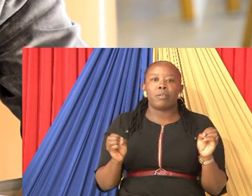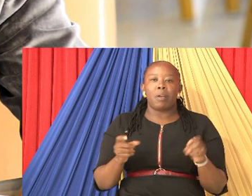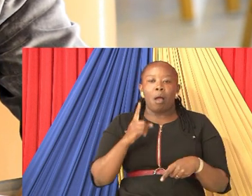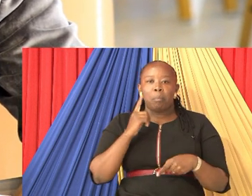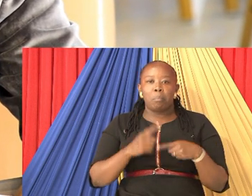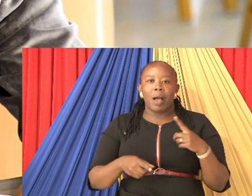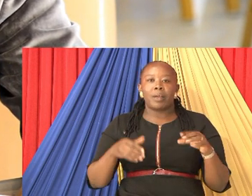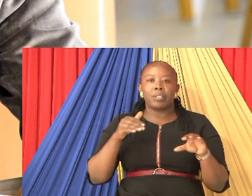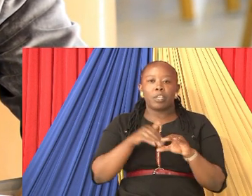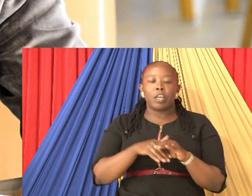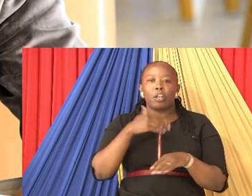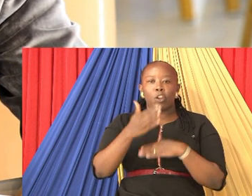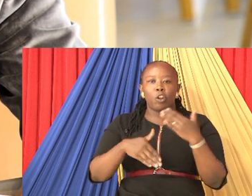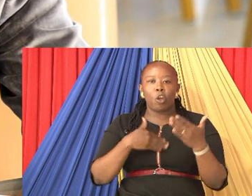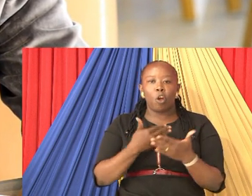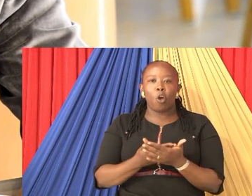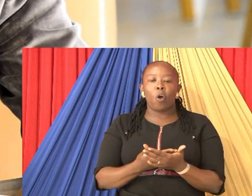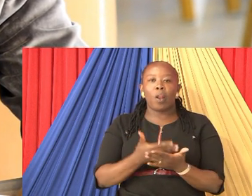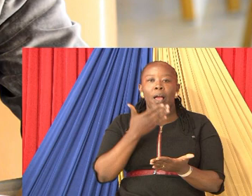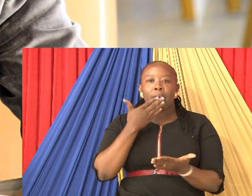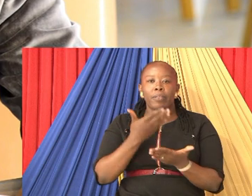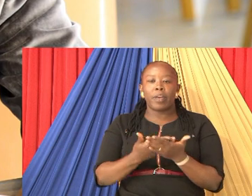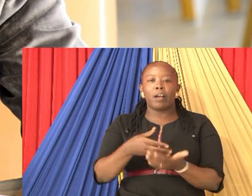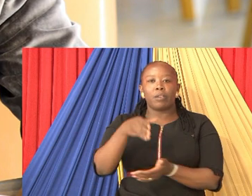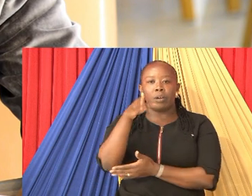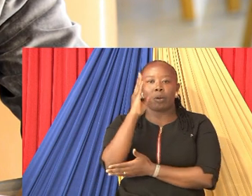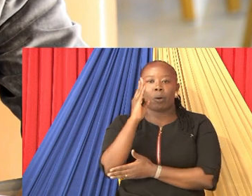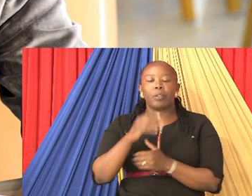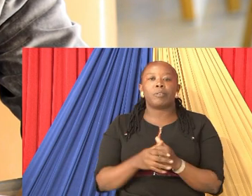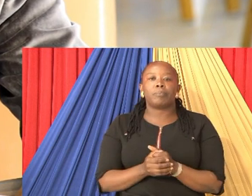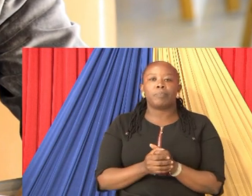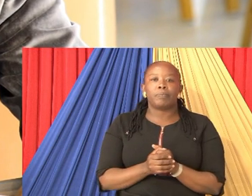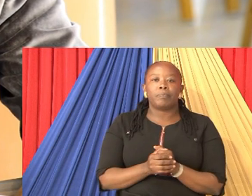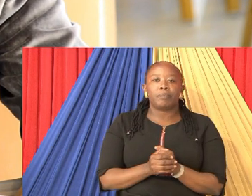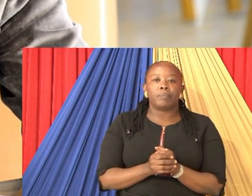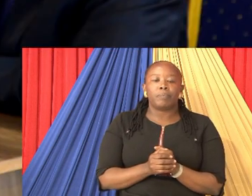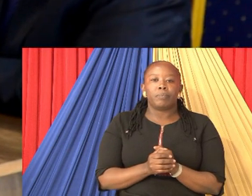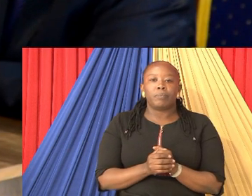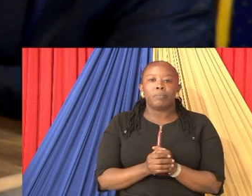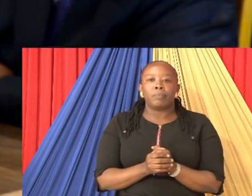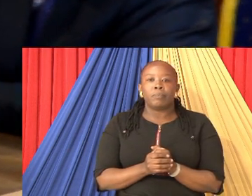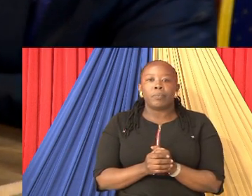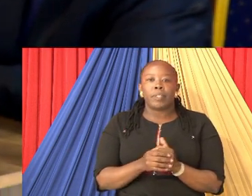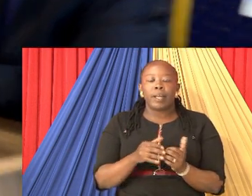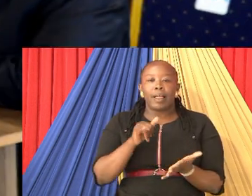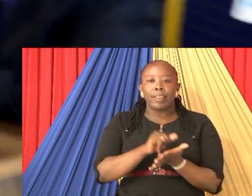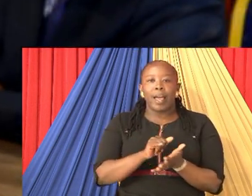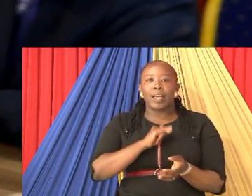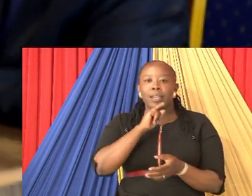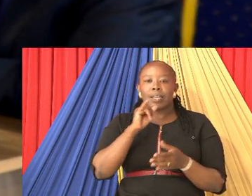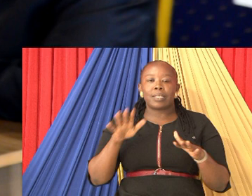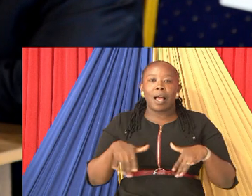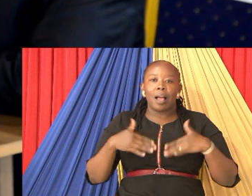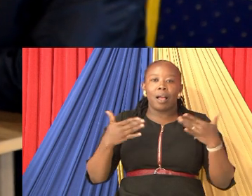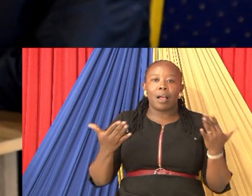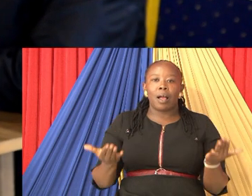yote tunaambiwa tumshukuru Mungu. Na Yesu hivyo ndivyo ilivyokuwa desturi yake ya